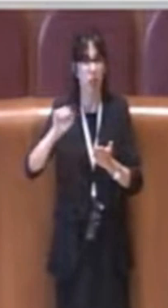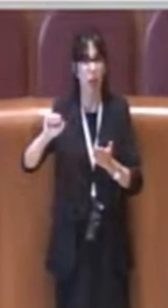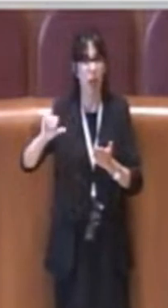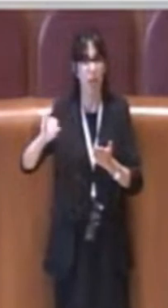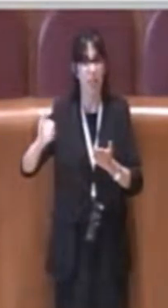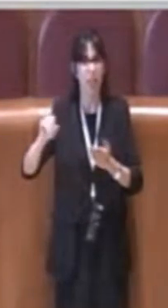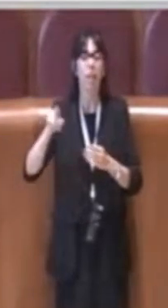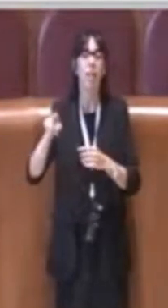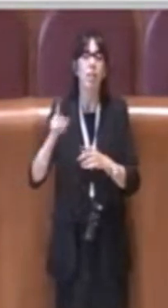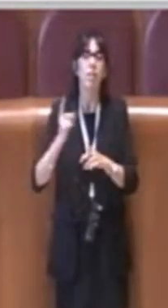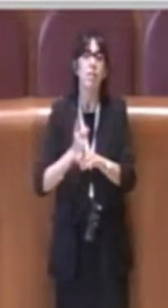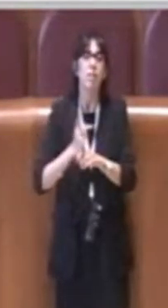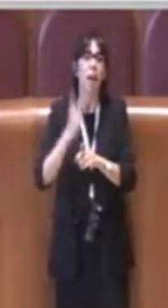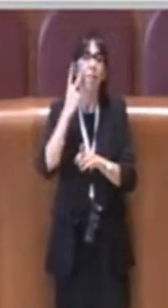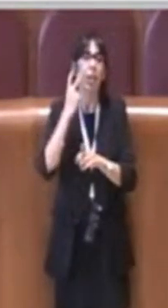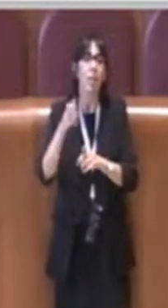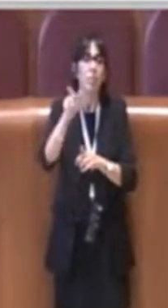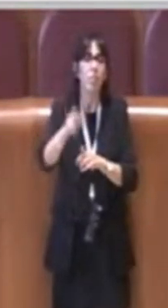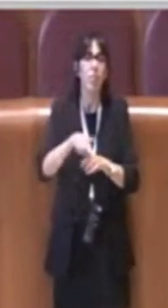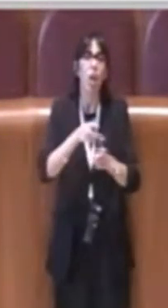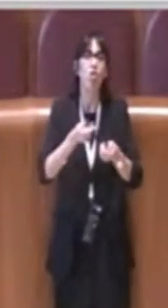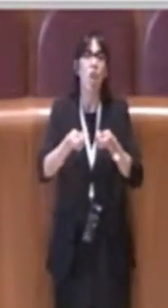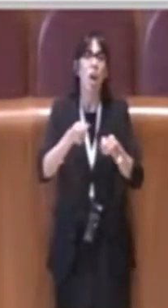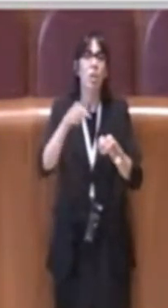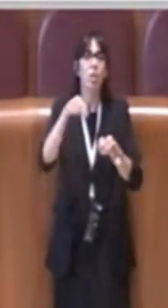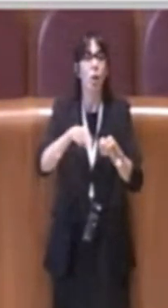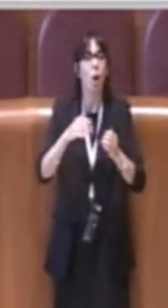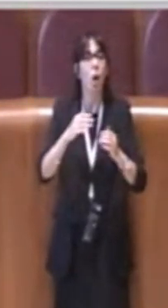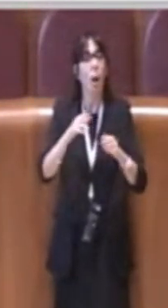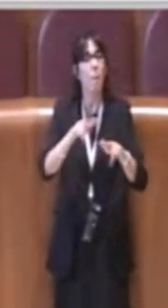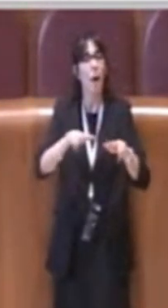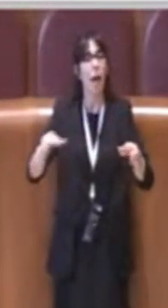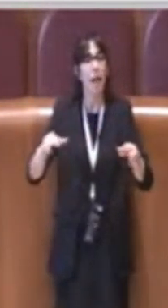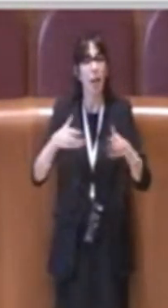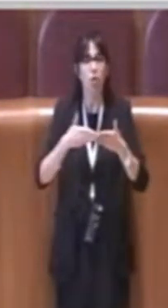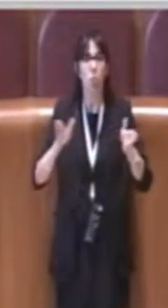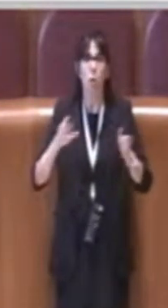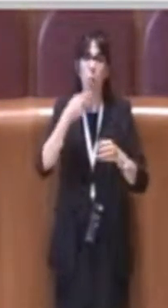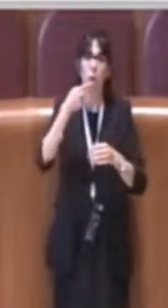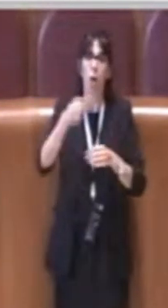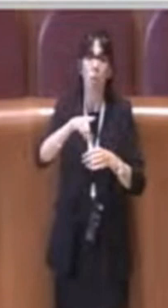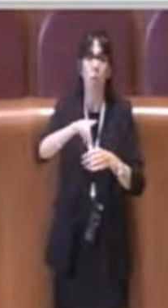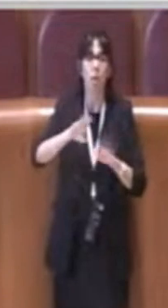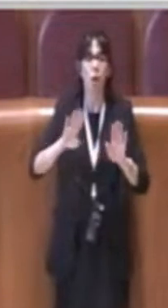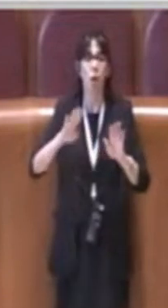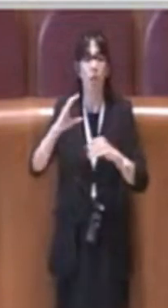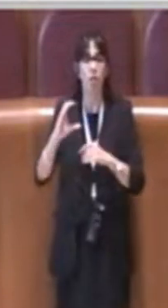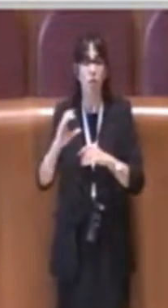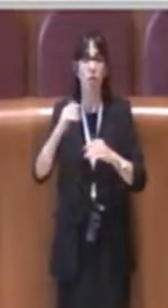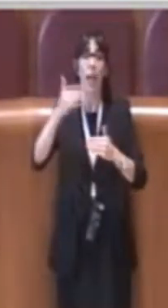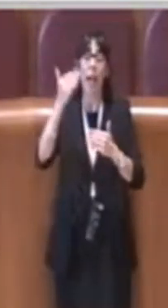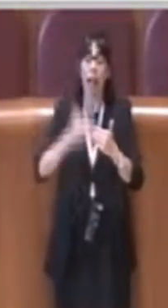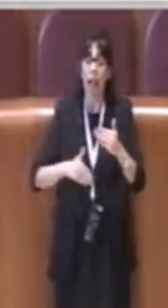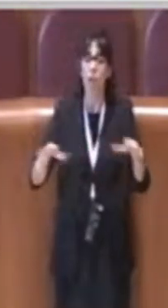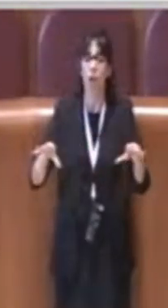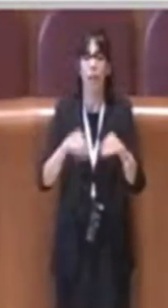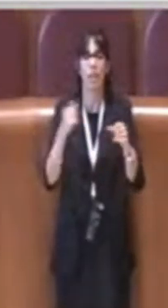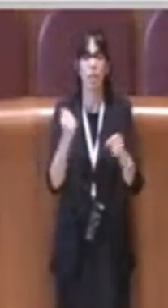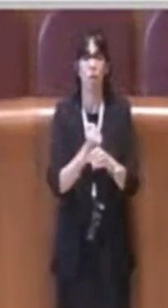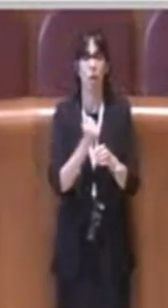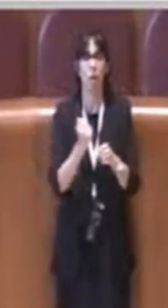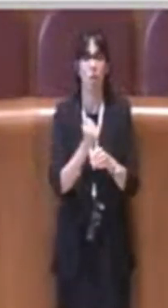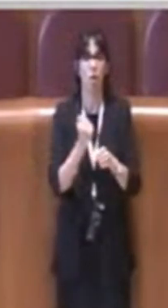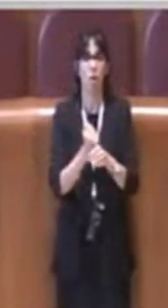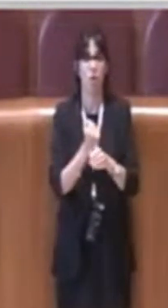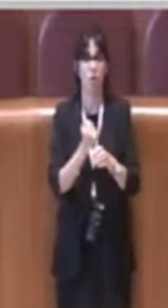individuare un soggetto gestore di questo parcheggio pubblico denominato P9C entro e non oltre l'inizio dei lavori